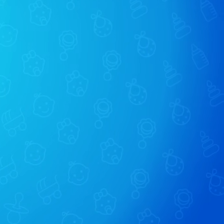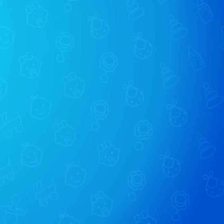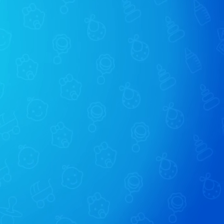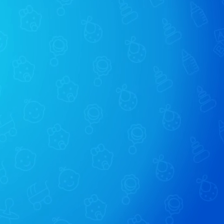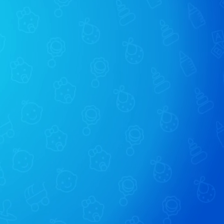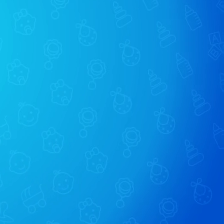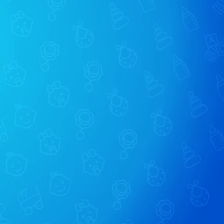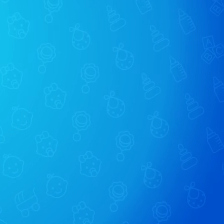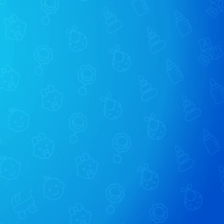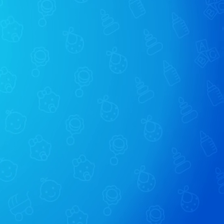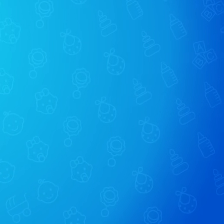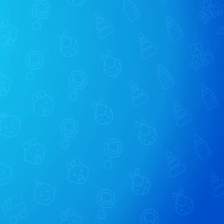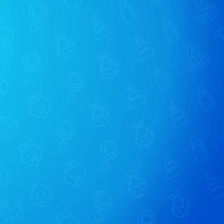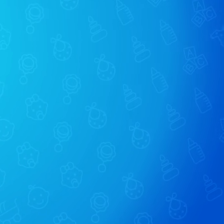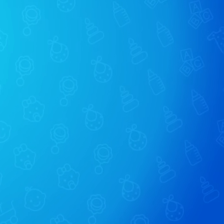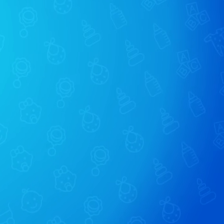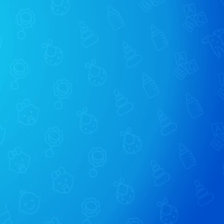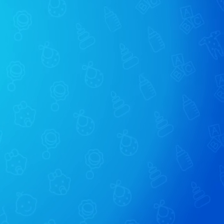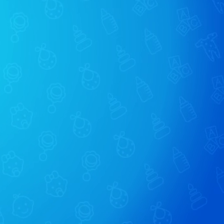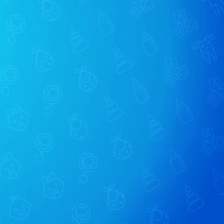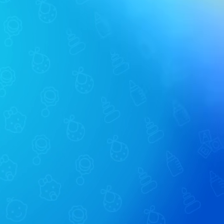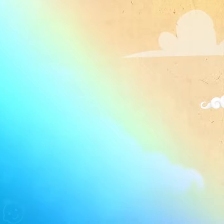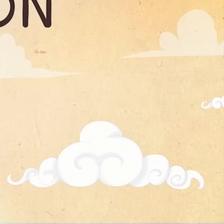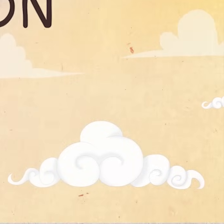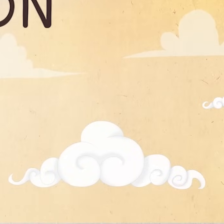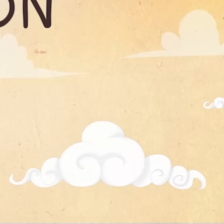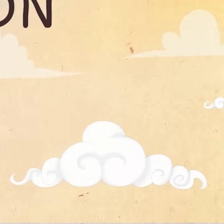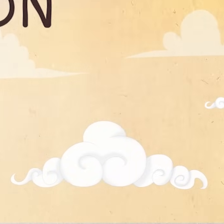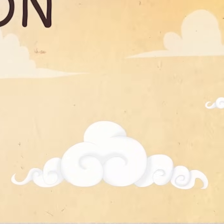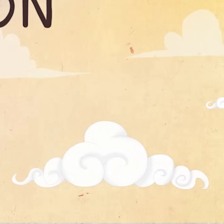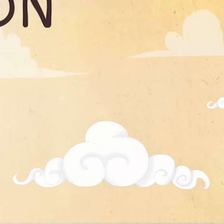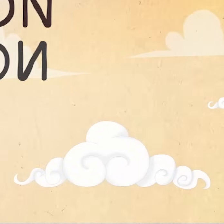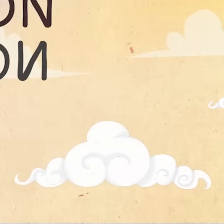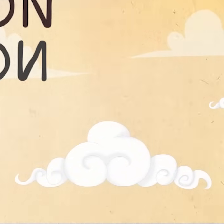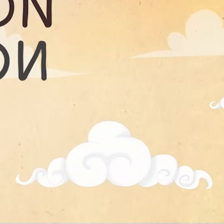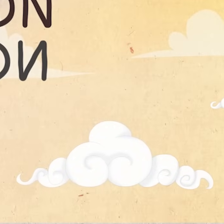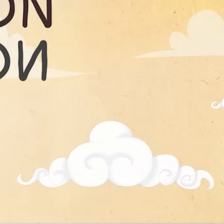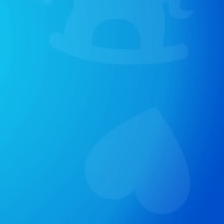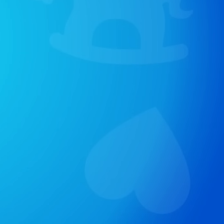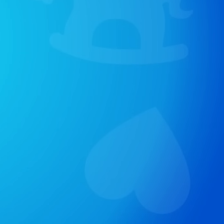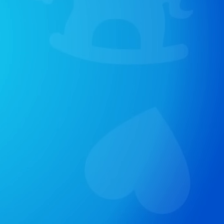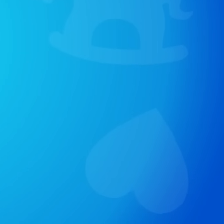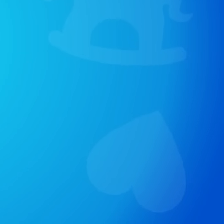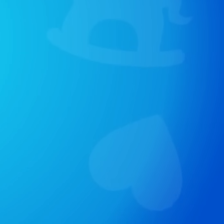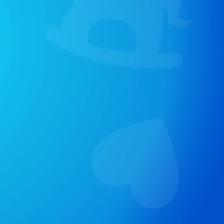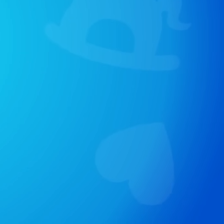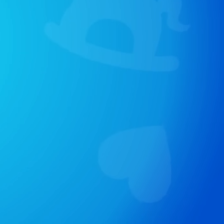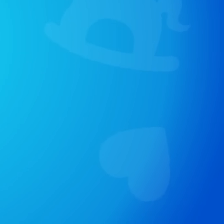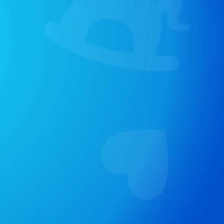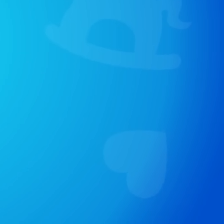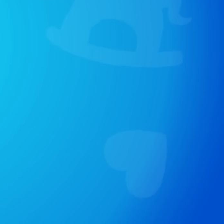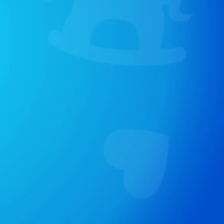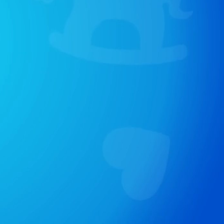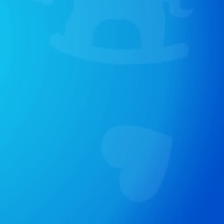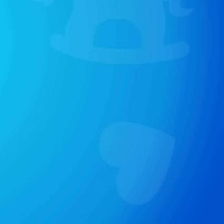Бид адал явдлын ертөнд зор ичидийн омо. Гэртүү? Гэртүү. Дэмжин ажиллагч